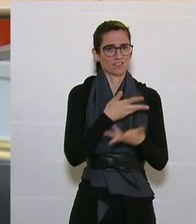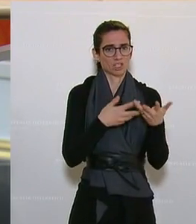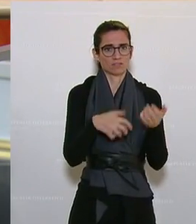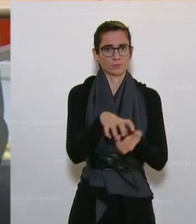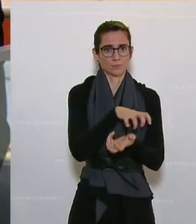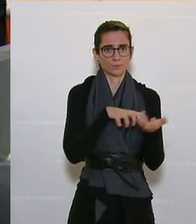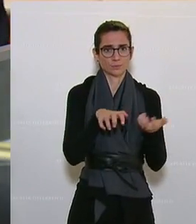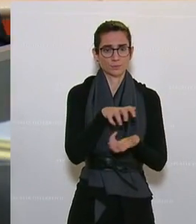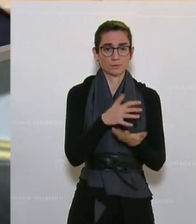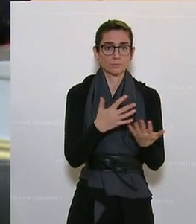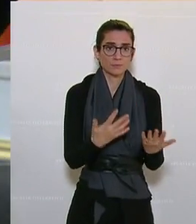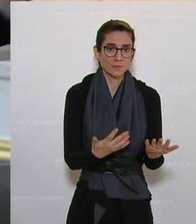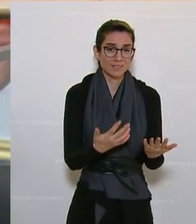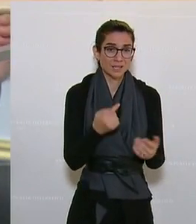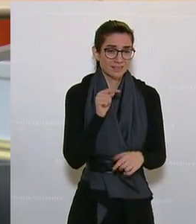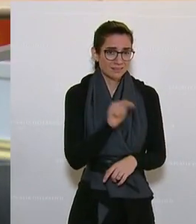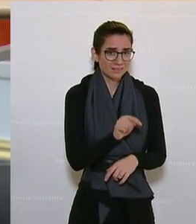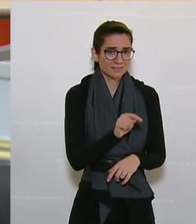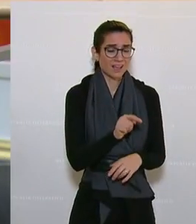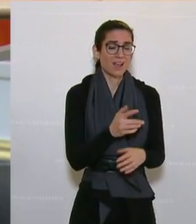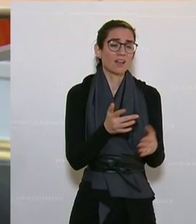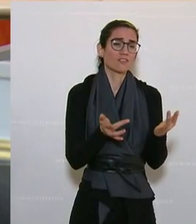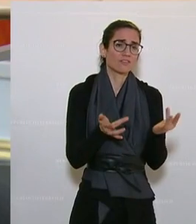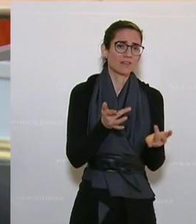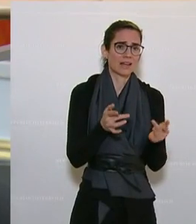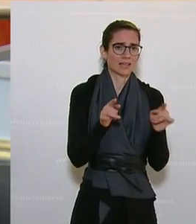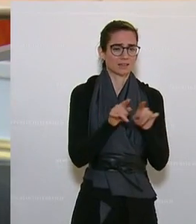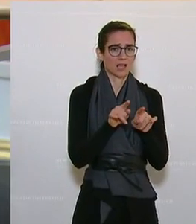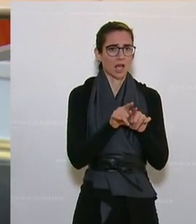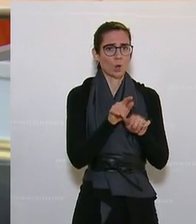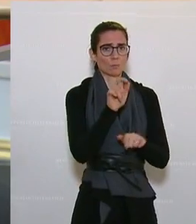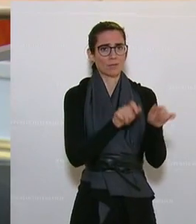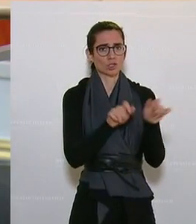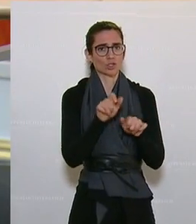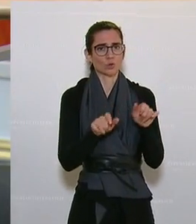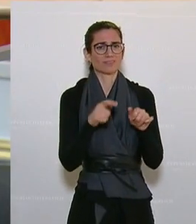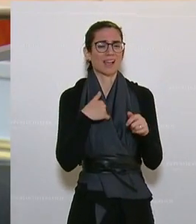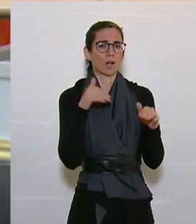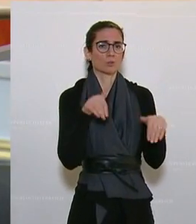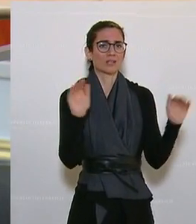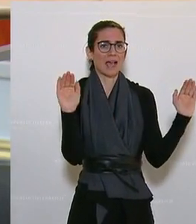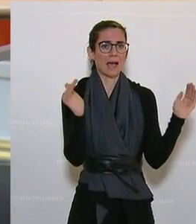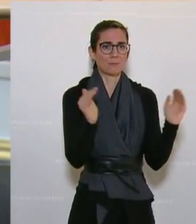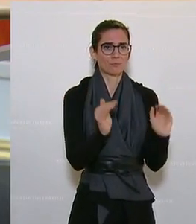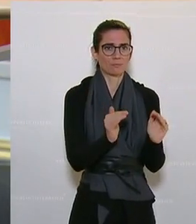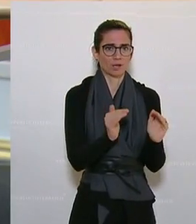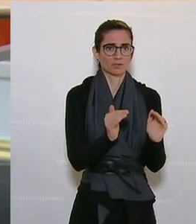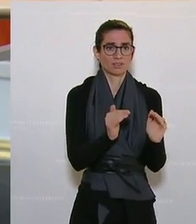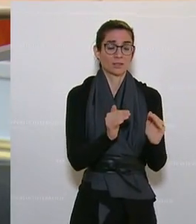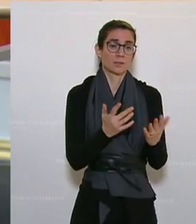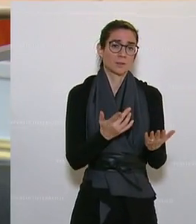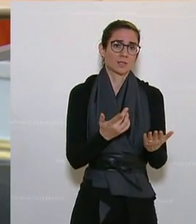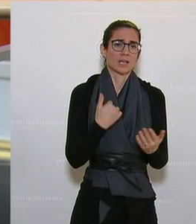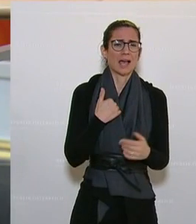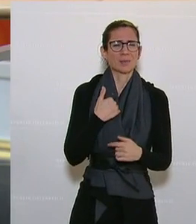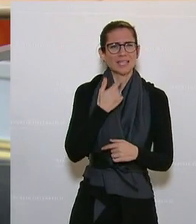einmal ausgeschlossen ist, dass es nicht dort auch zu Reduktionen der Personalstände kommt. Also nicht einmal das Argument hätte gestimmt. Aber mir geht es